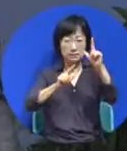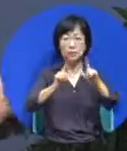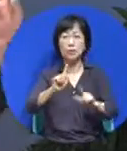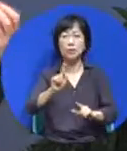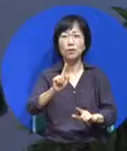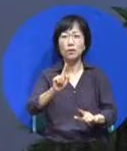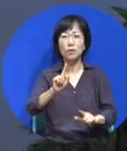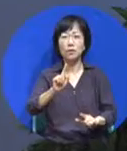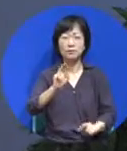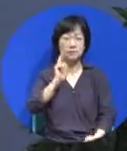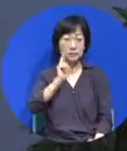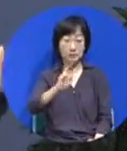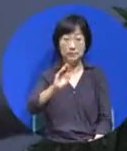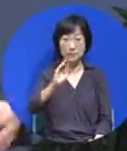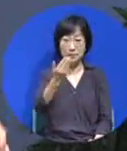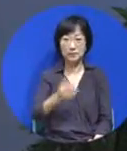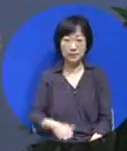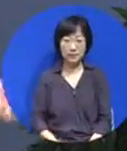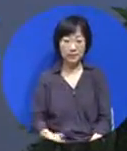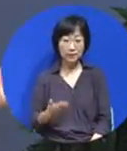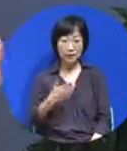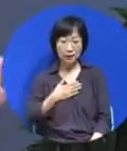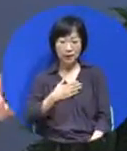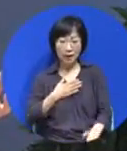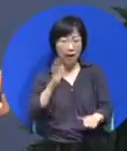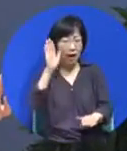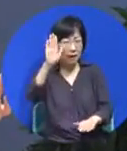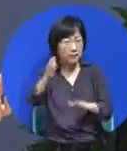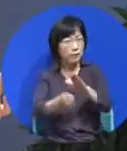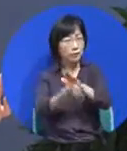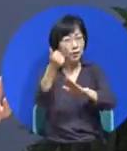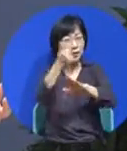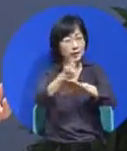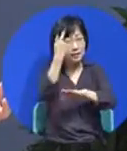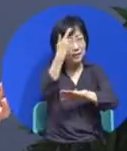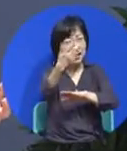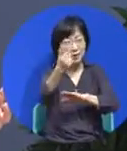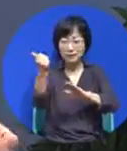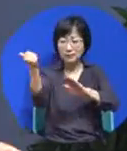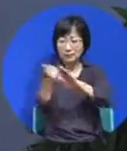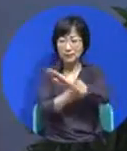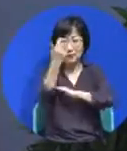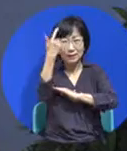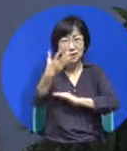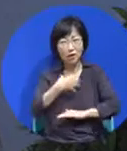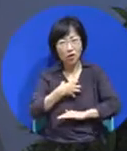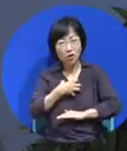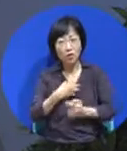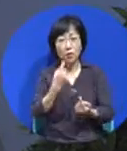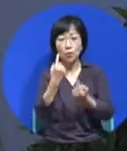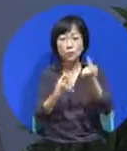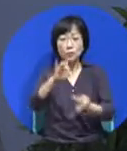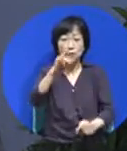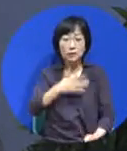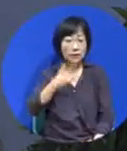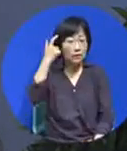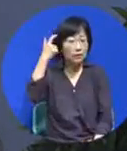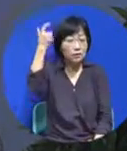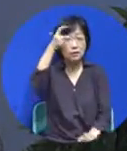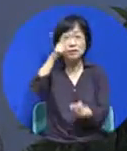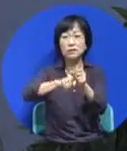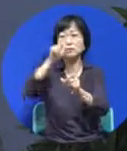앞으로 실패할 것이다, 성공할 것이다 이전에 영적 상태가 어떻게 됩니까? Whether we succeed or fail in the future, that's not the issue. What is my